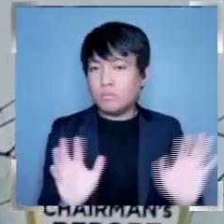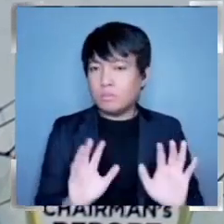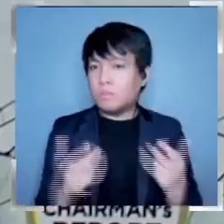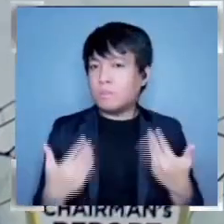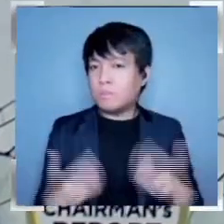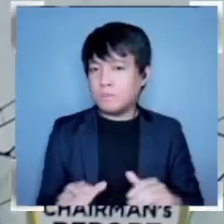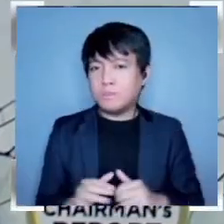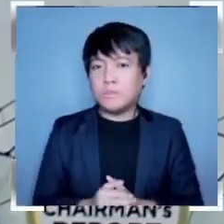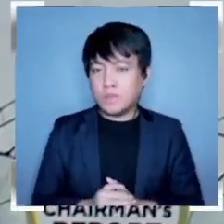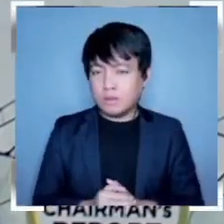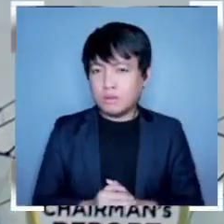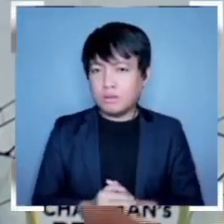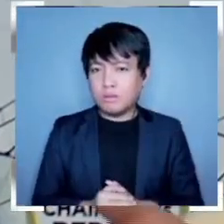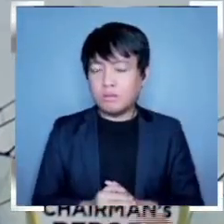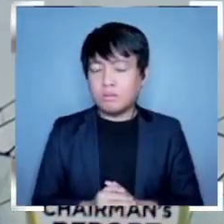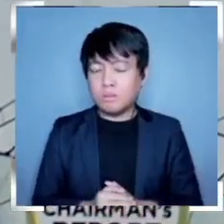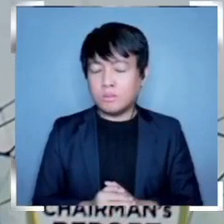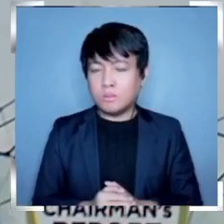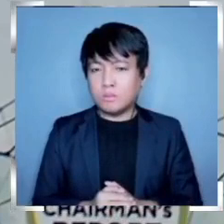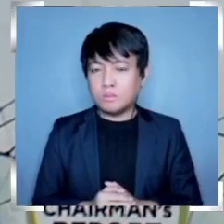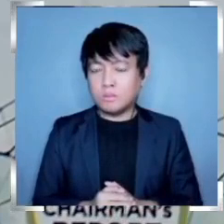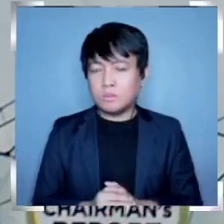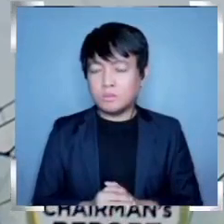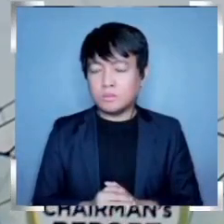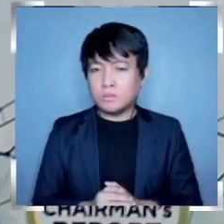The appeal has failed. And